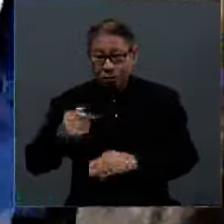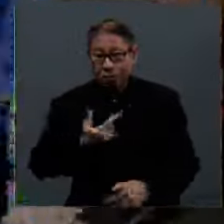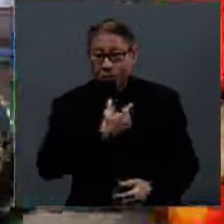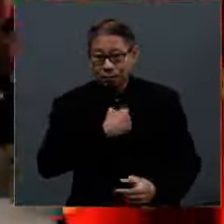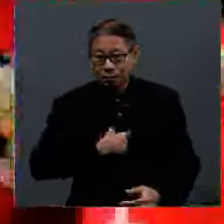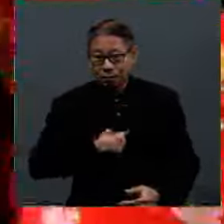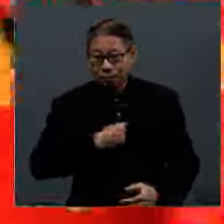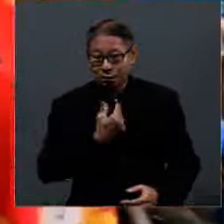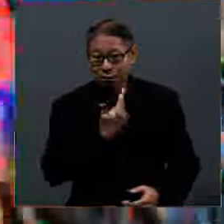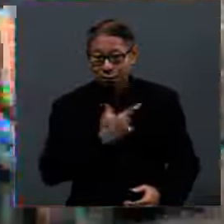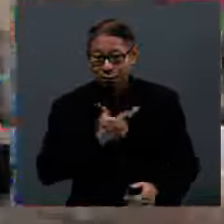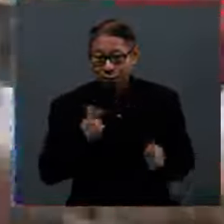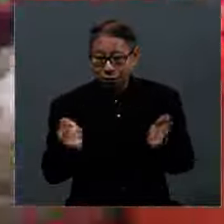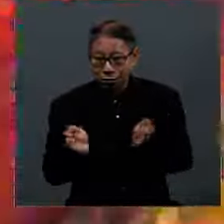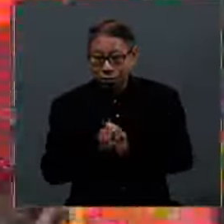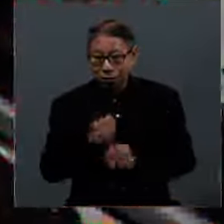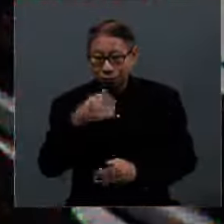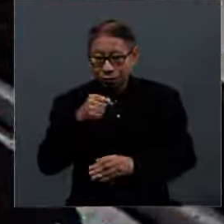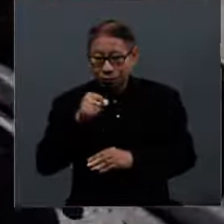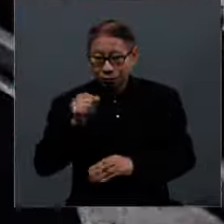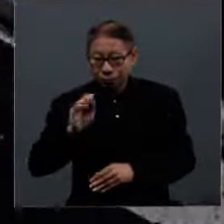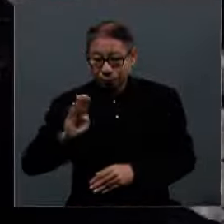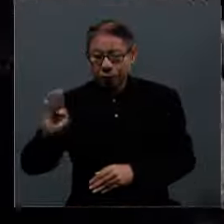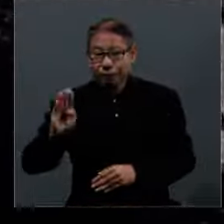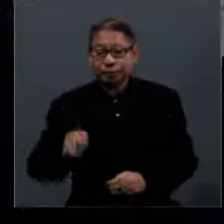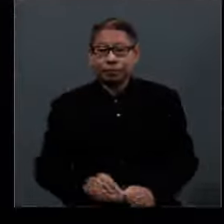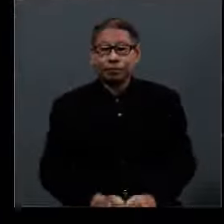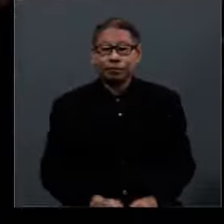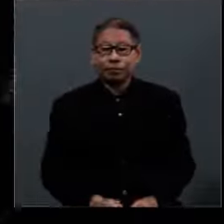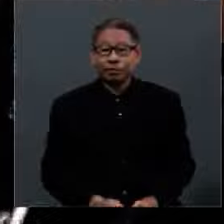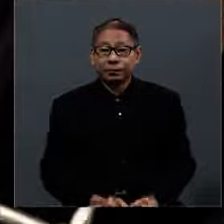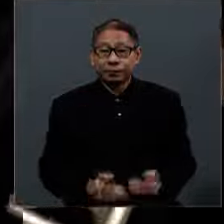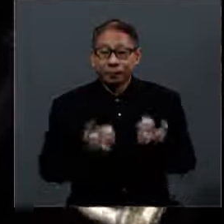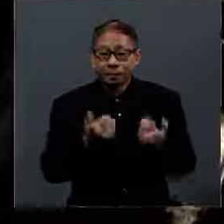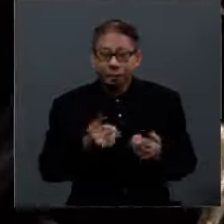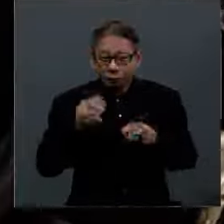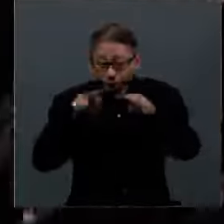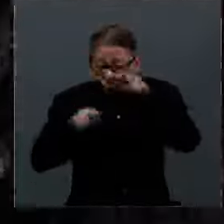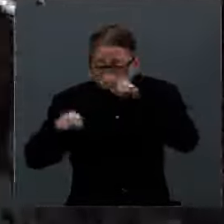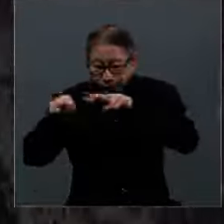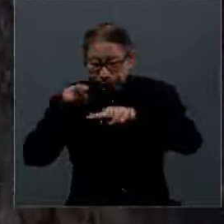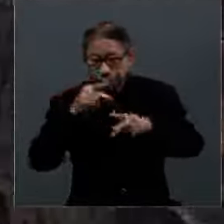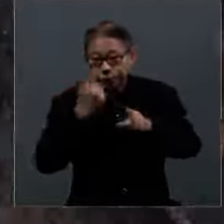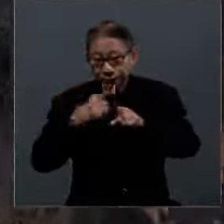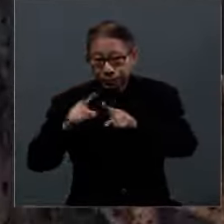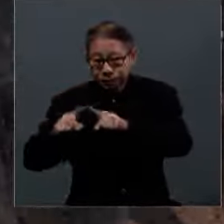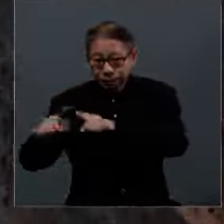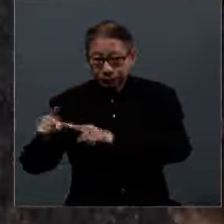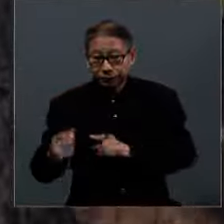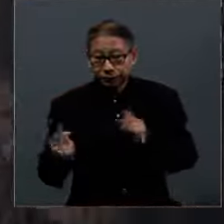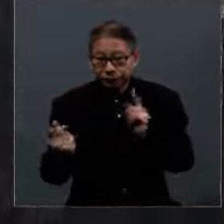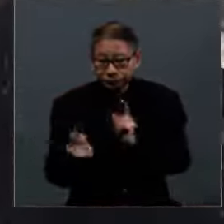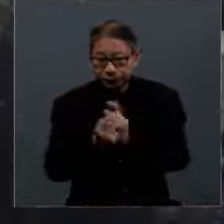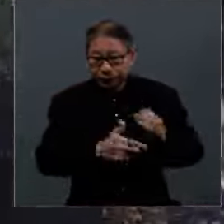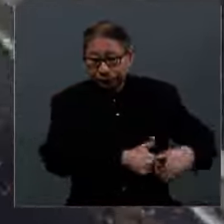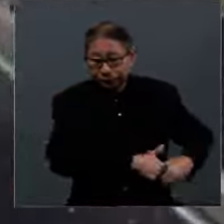คำแท่งนะครับน้ำหนักรวนกันกว่า 10บาทเลยทีเดียวส่วนผลการตรวจค้นในจุดอื่นๆนะครับพมทั้งอาวุธ